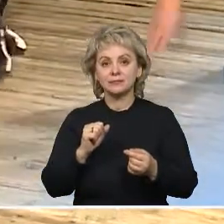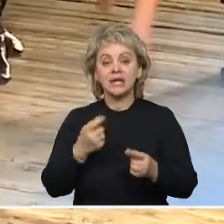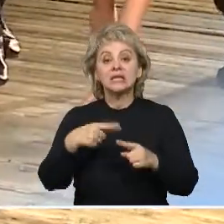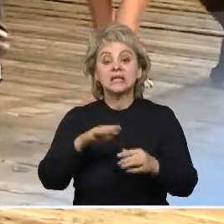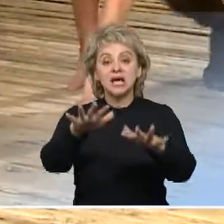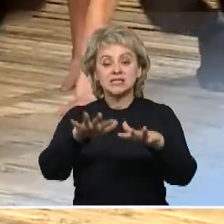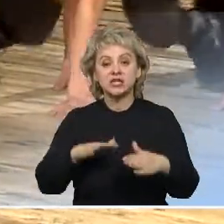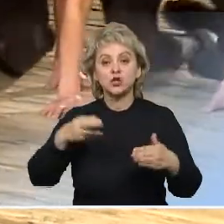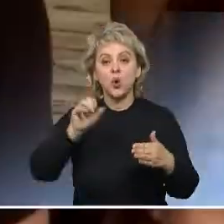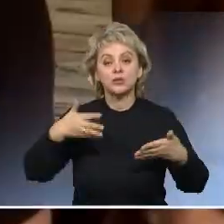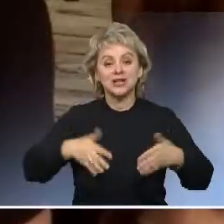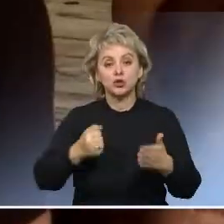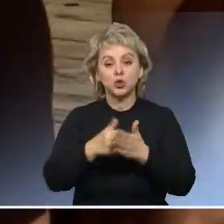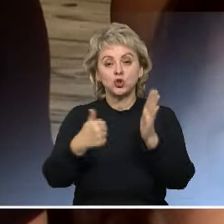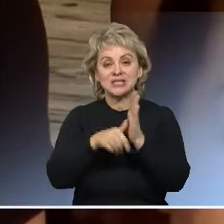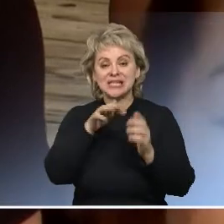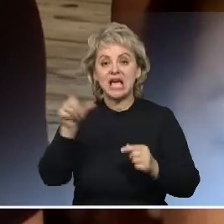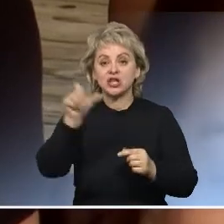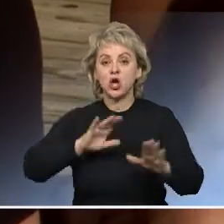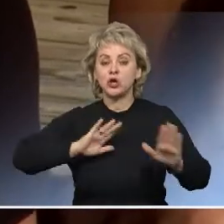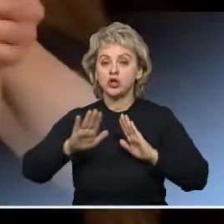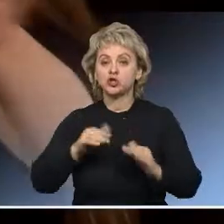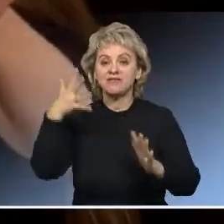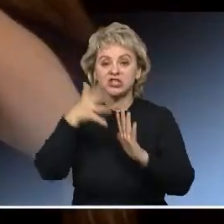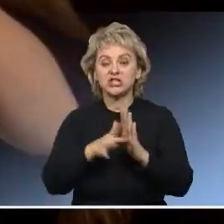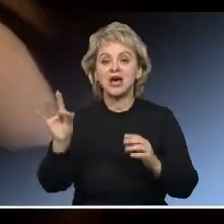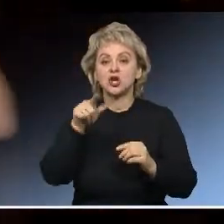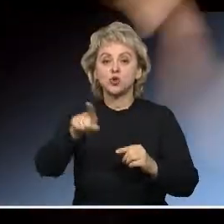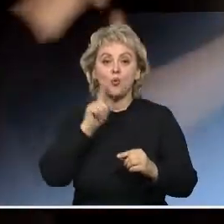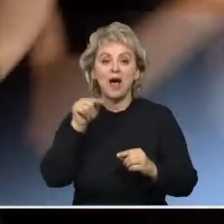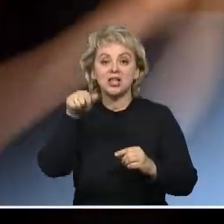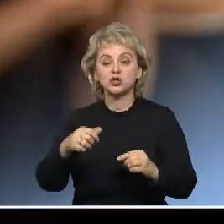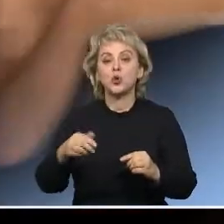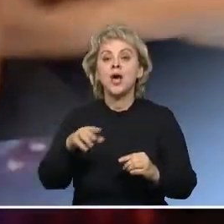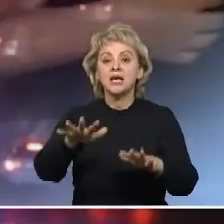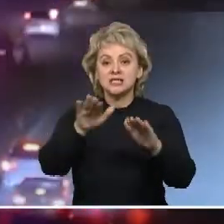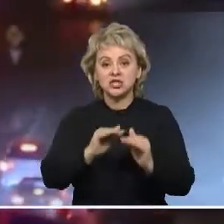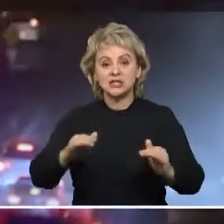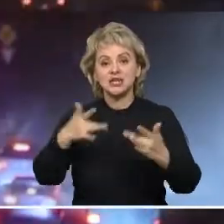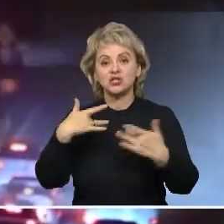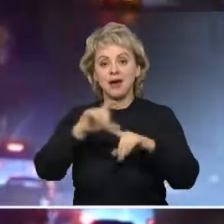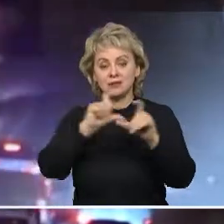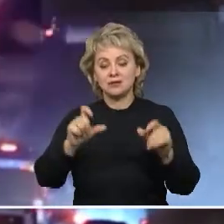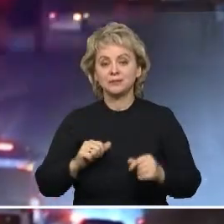Для зрителей от рождения до 6 лет итальянский режиссер внедряет в ростовском молодежном бэби-театр.